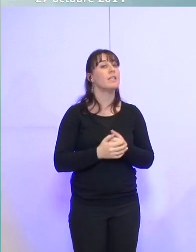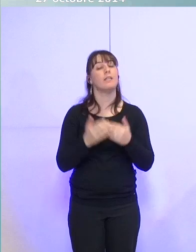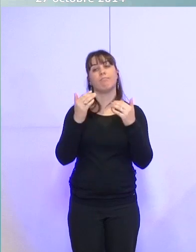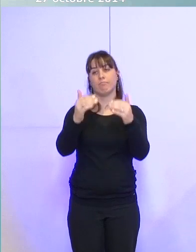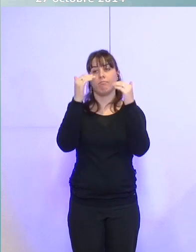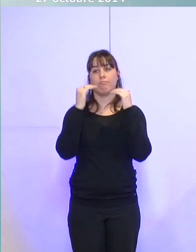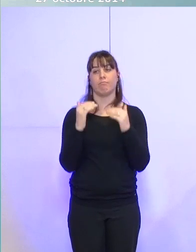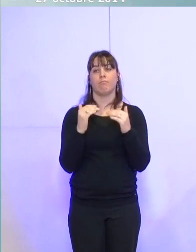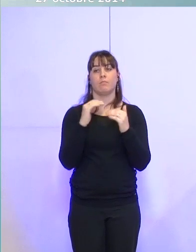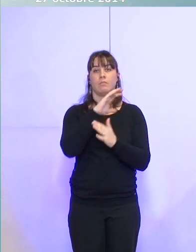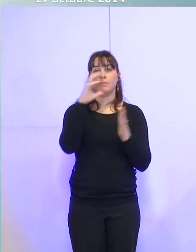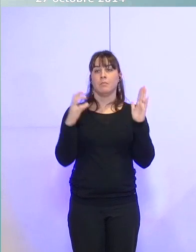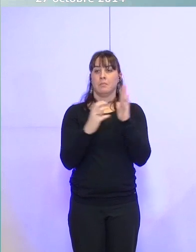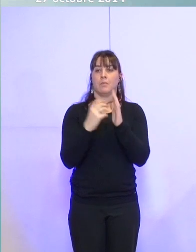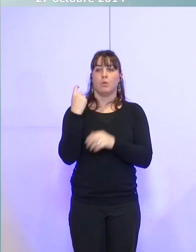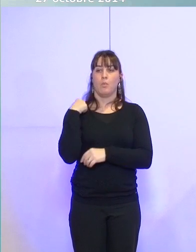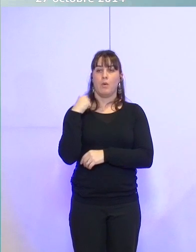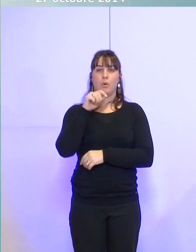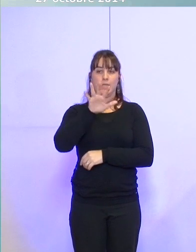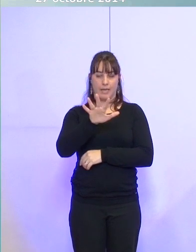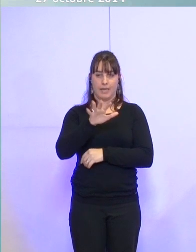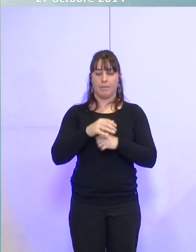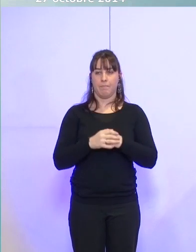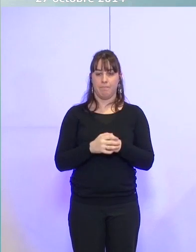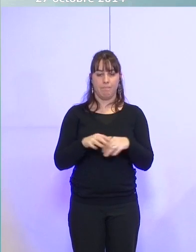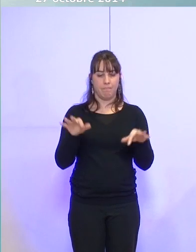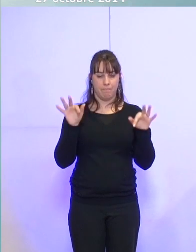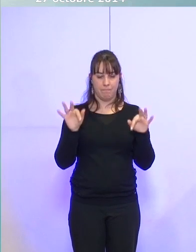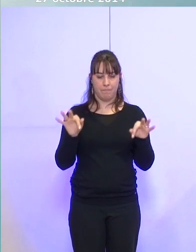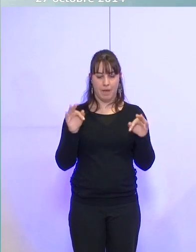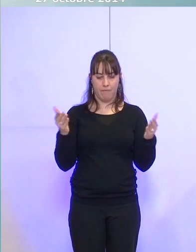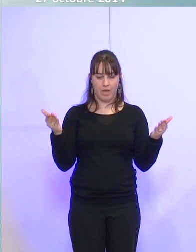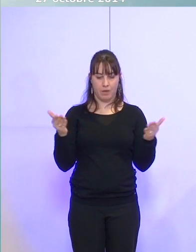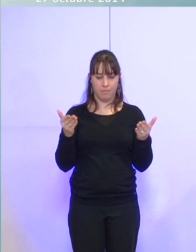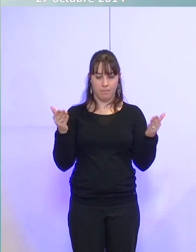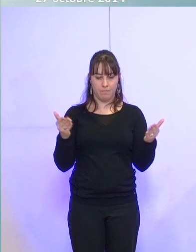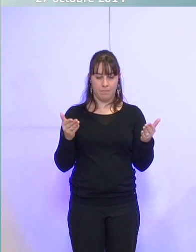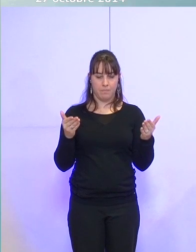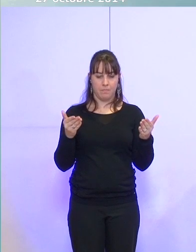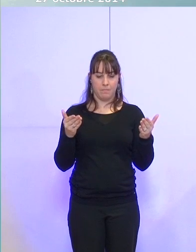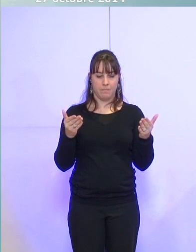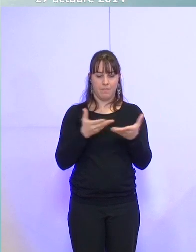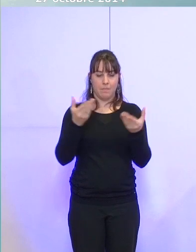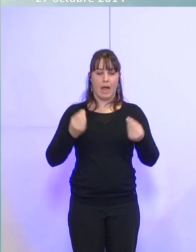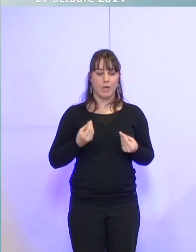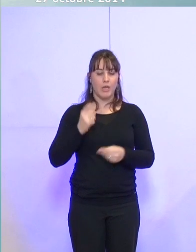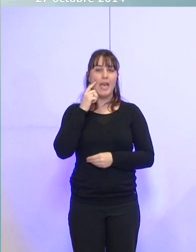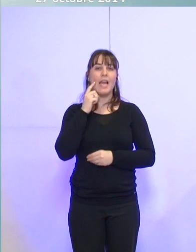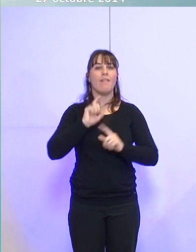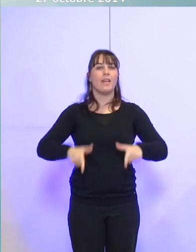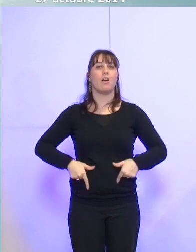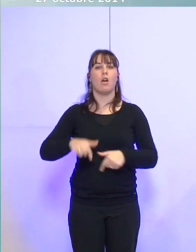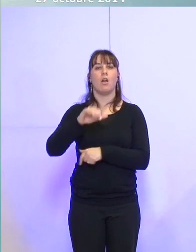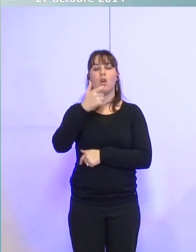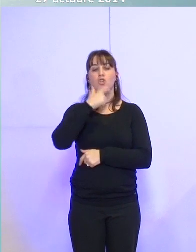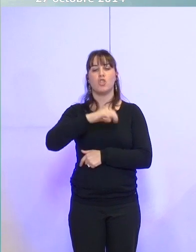passons à la délibération numéro 5 portant sur la convention relative à l'accueil d'élèves de l'école élémentaire Jean Jaurès